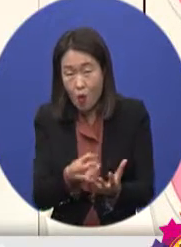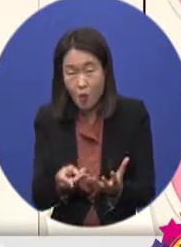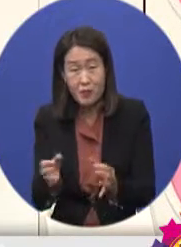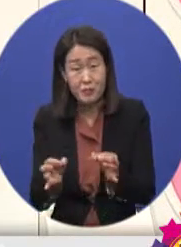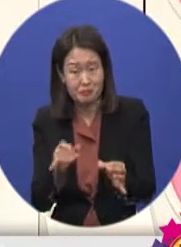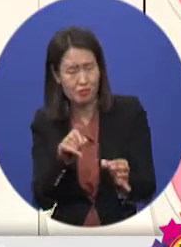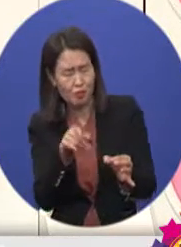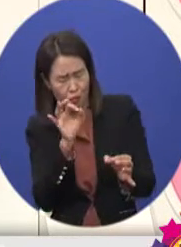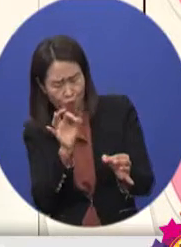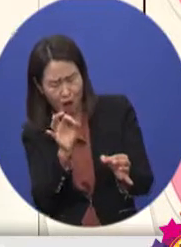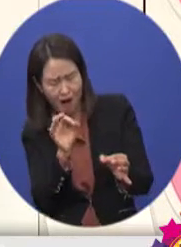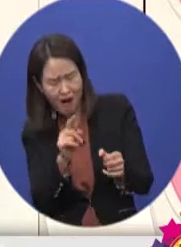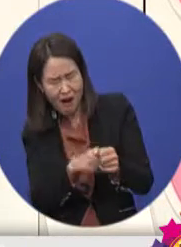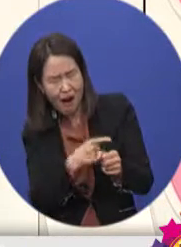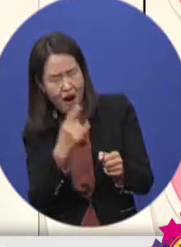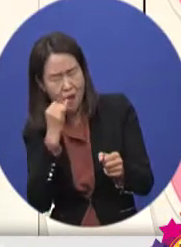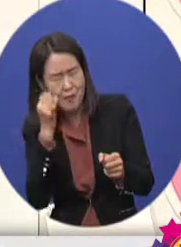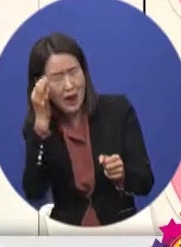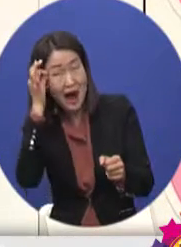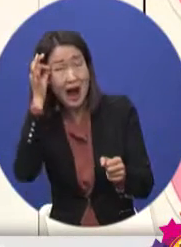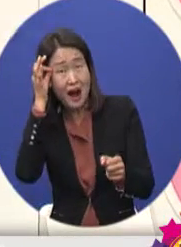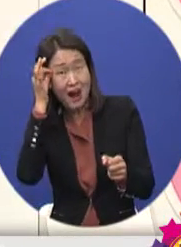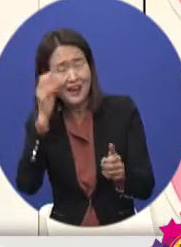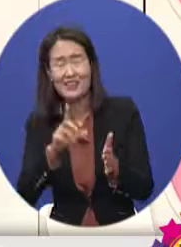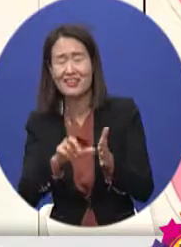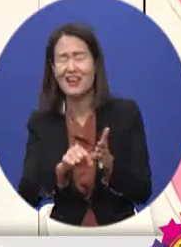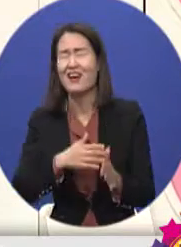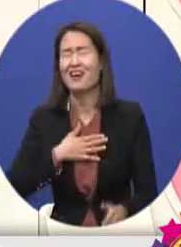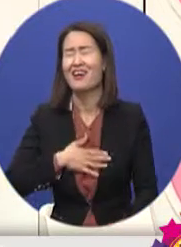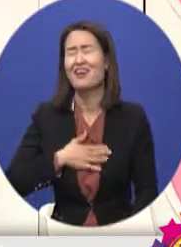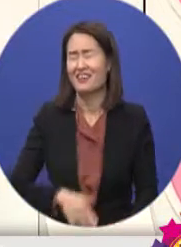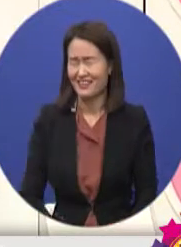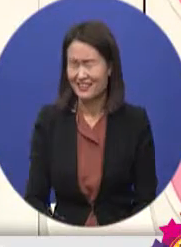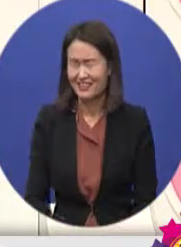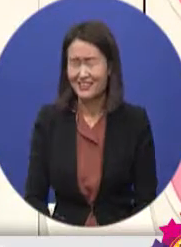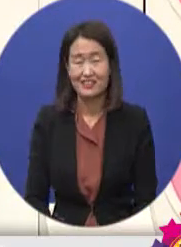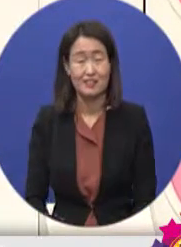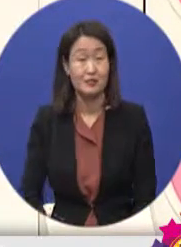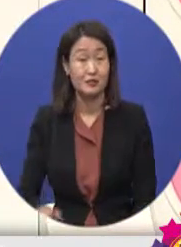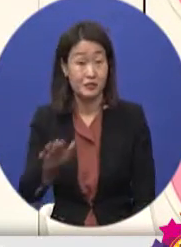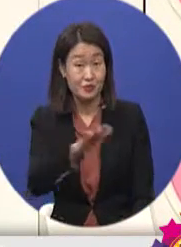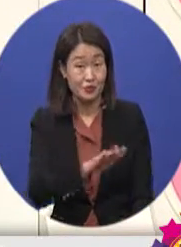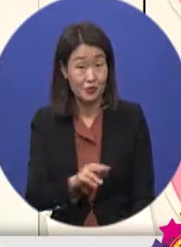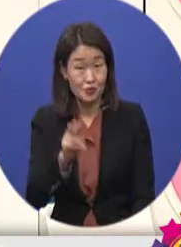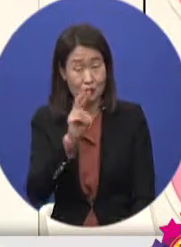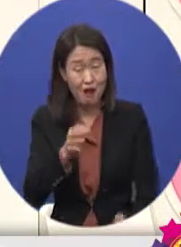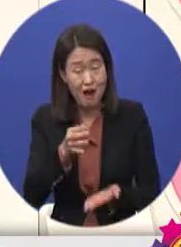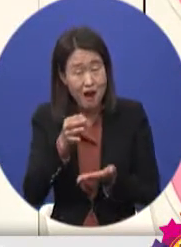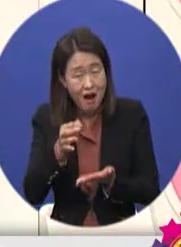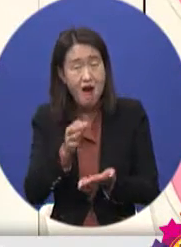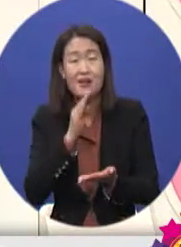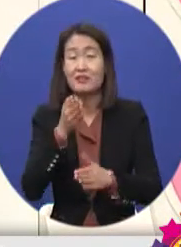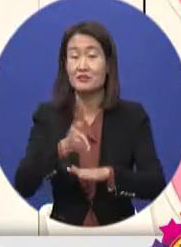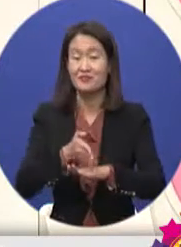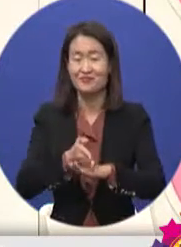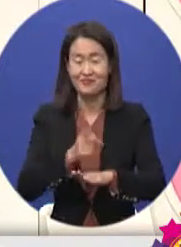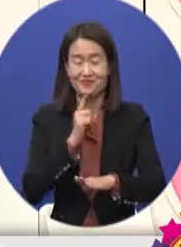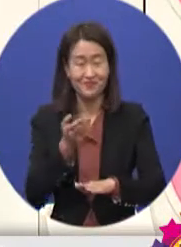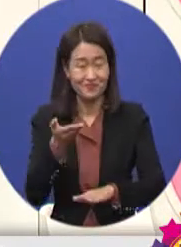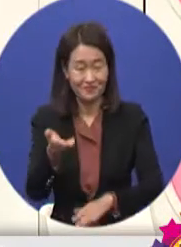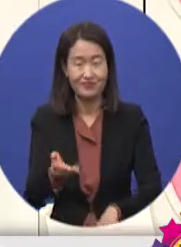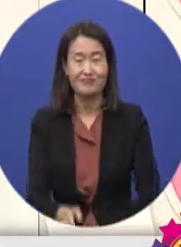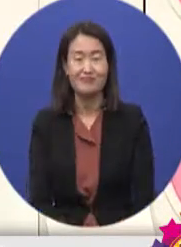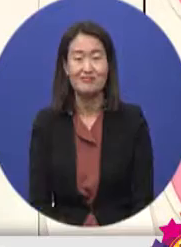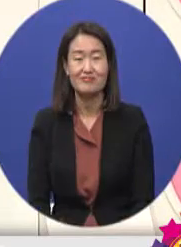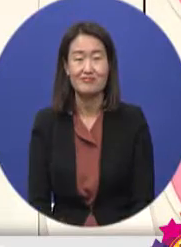생각에 어머니 생각이 나는 그런 계절이 왔구나 싶습니다. 여러분들 노래 불러주신 여러분들 감사드리면서